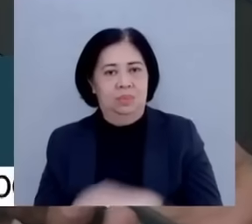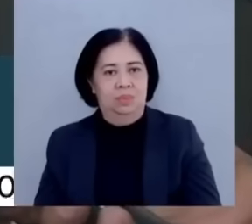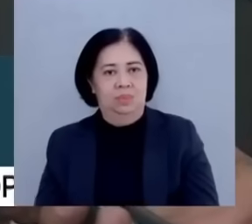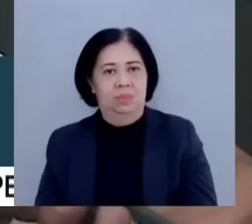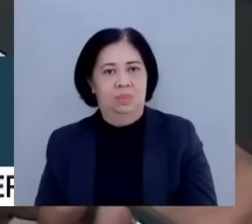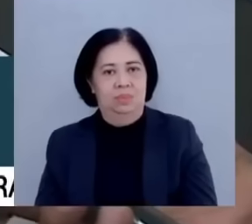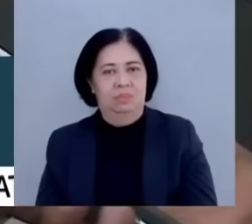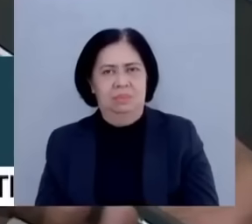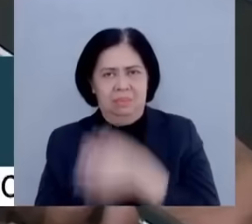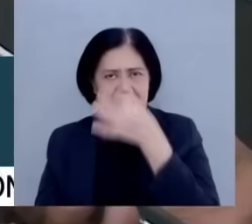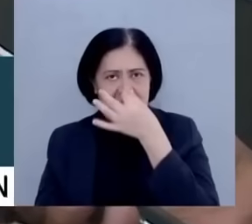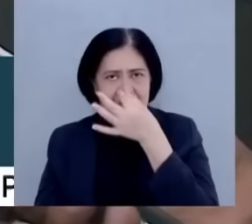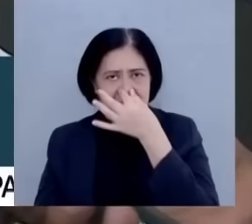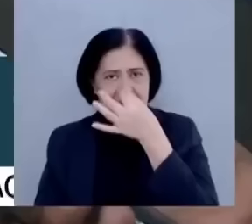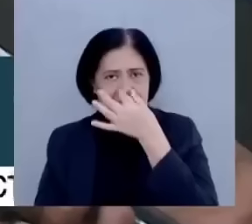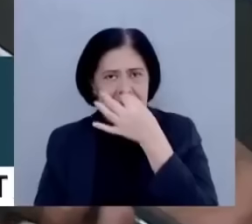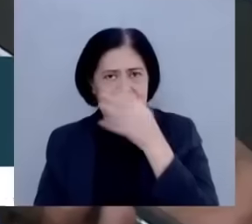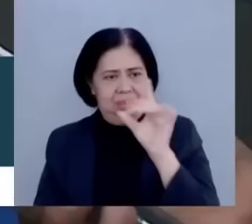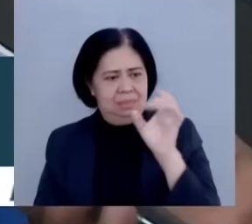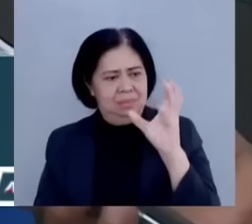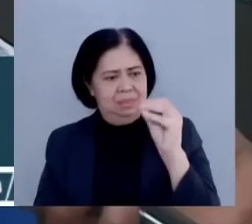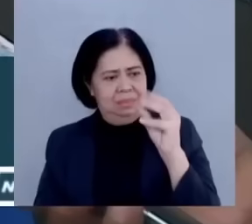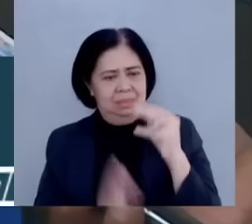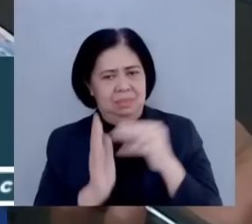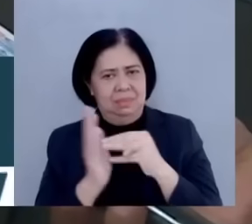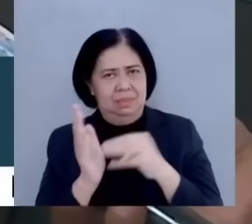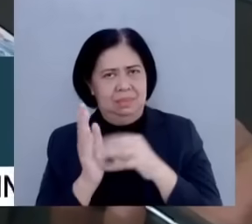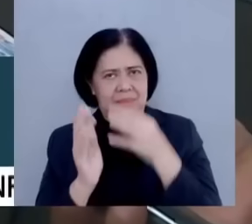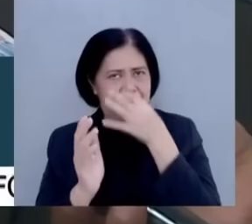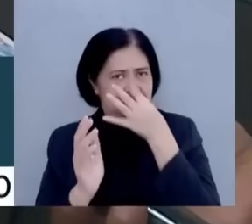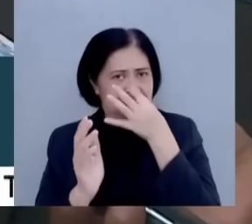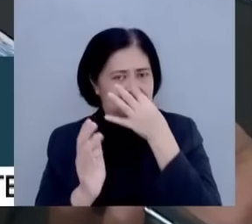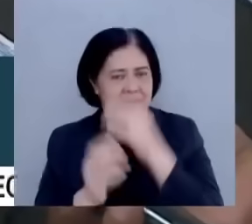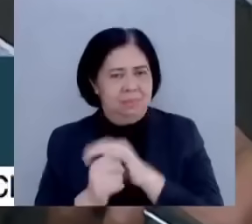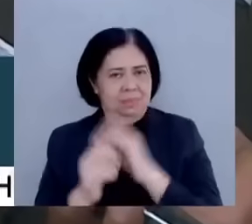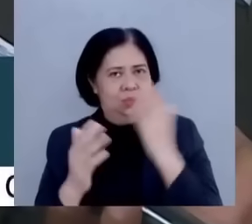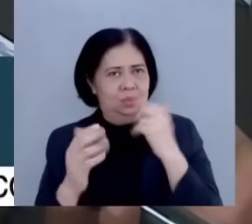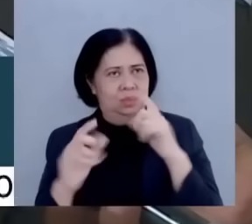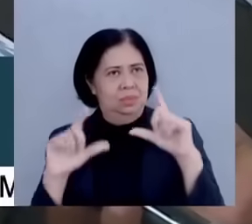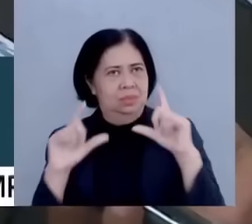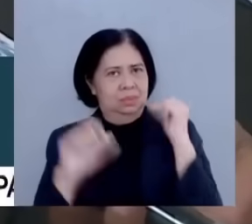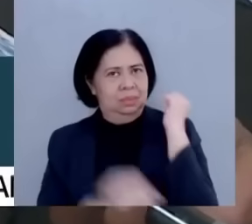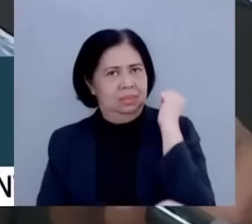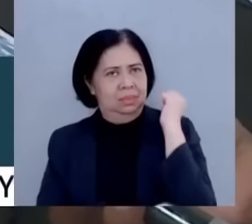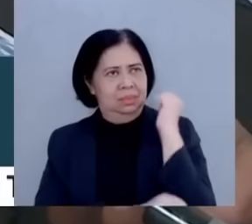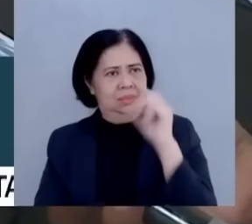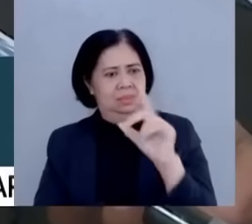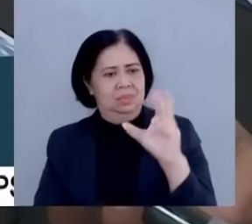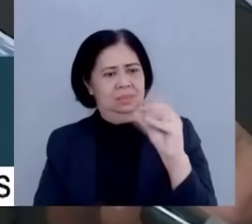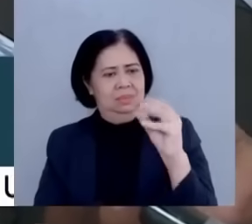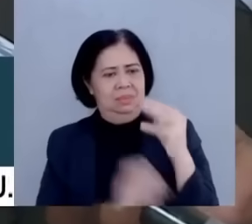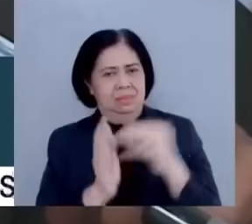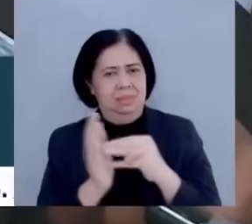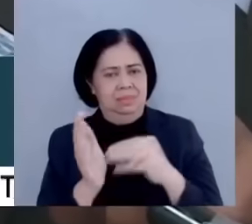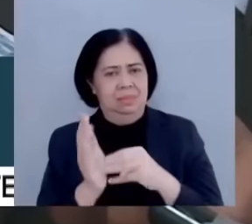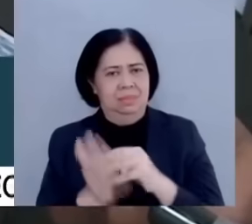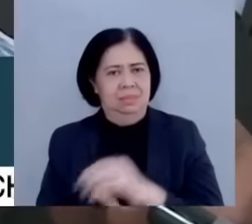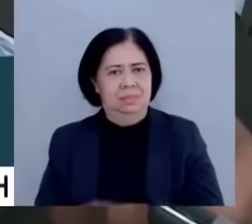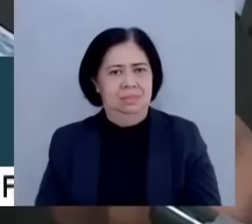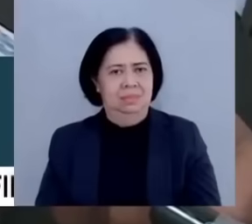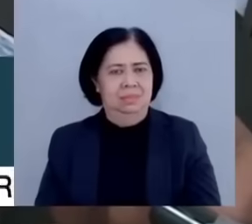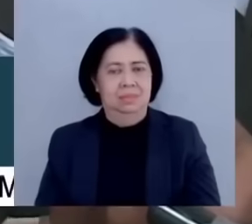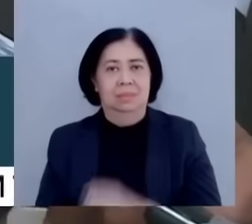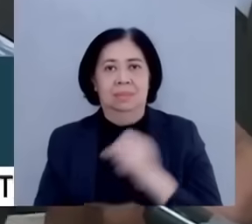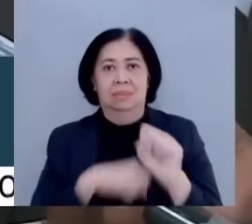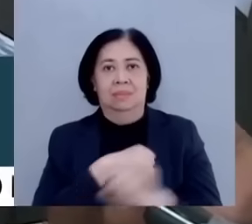Napakaliit na amount ang 150 million. So, bakit kami magnanakaw ng 150 million? Ang nakawan sa